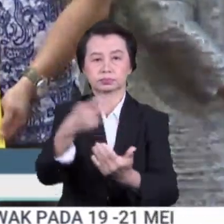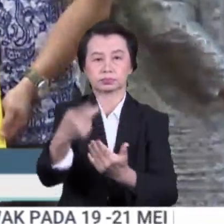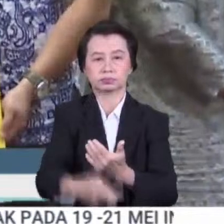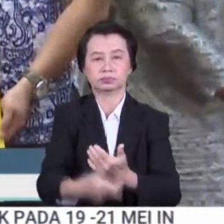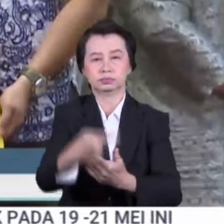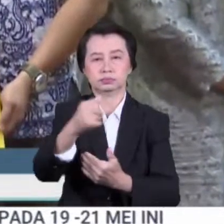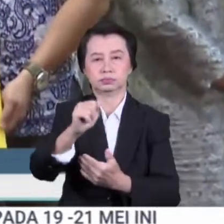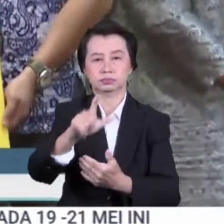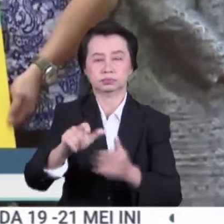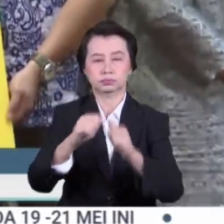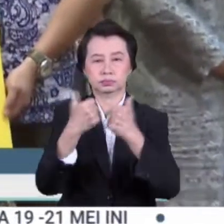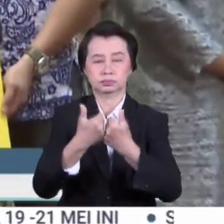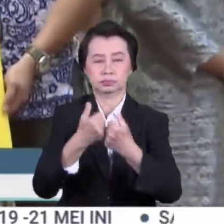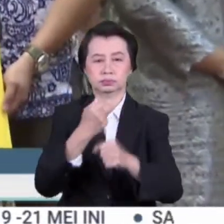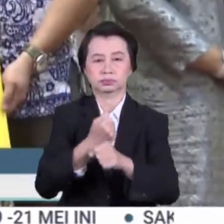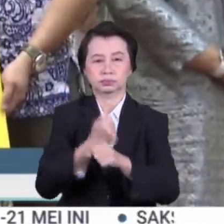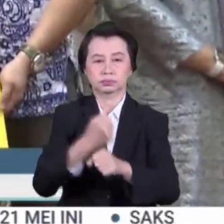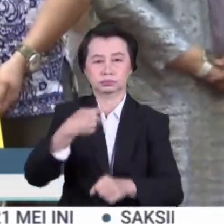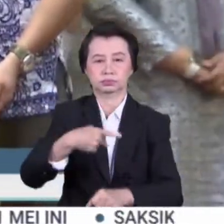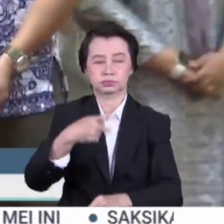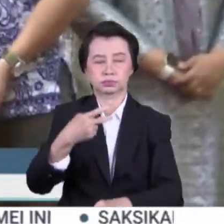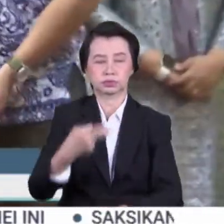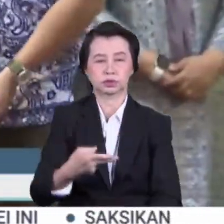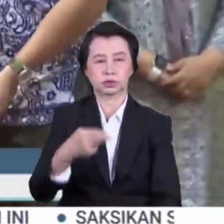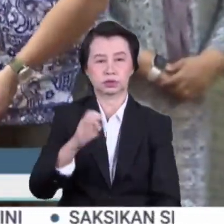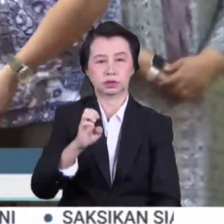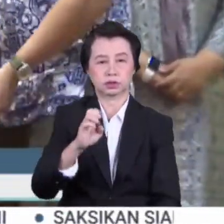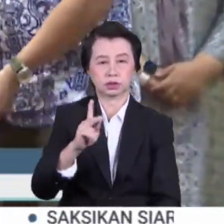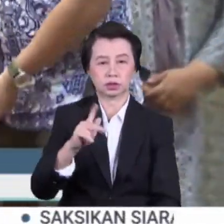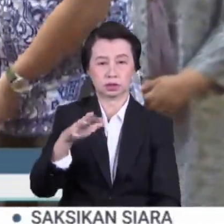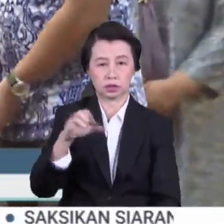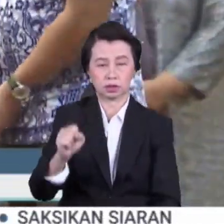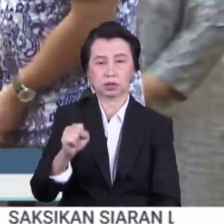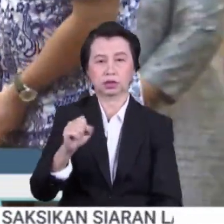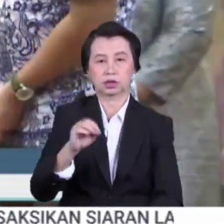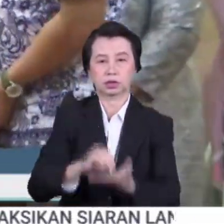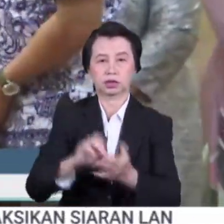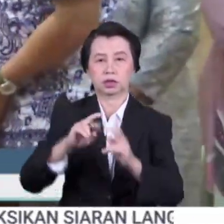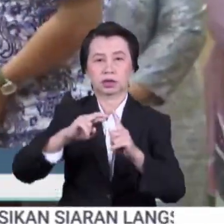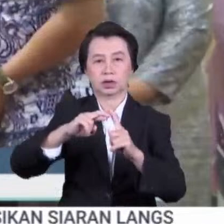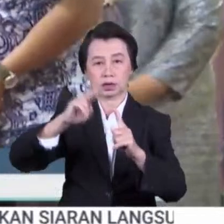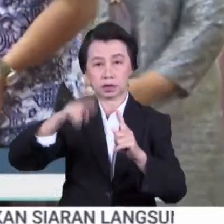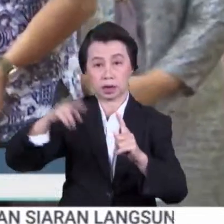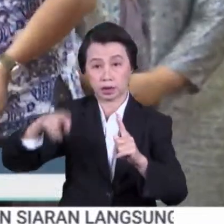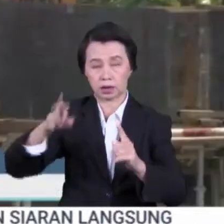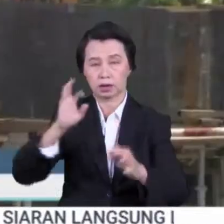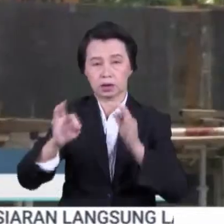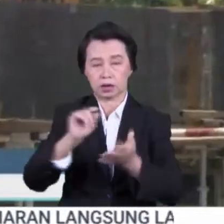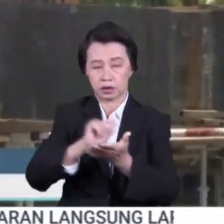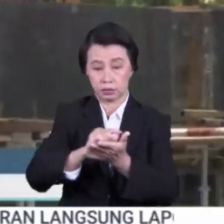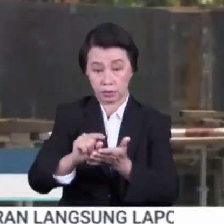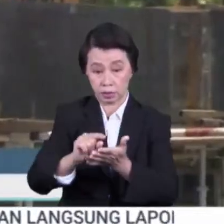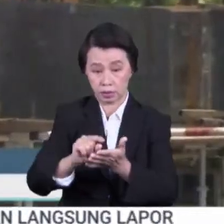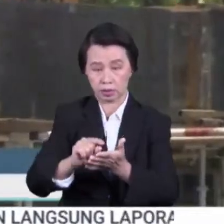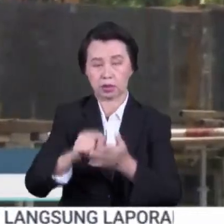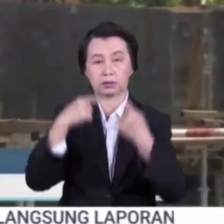Ehwal Kesatuan Sekerja PHEKS Negeri Sabah di Randau. Sekiranya gaji progresif berjaya dilaksanakan kelak,